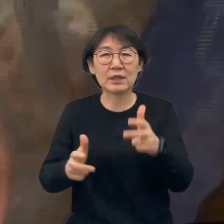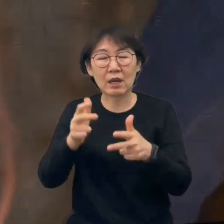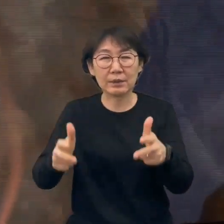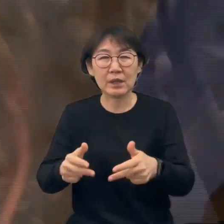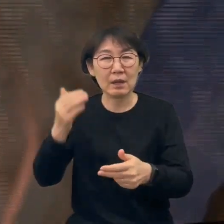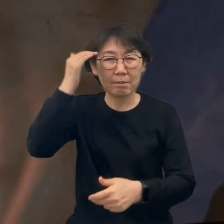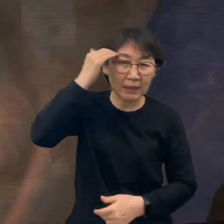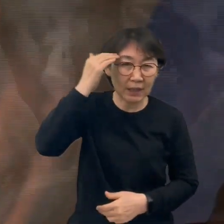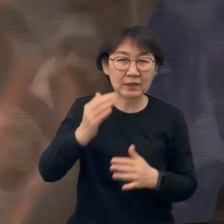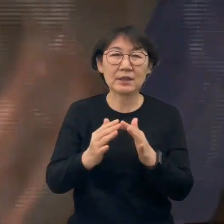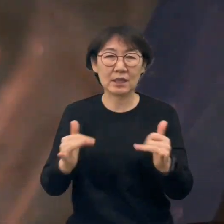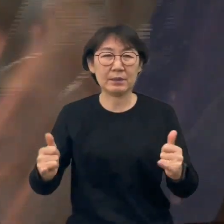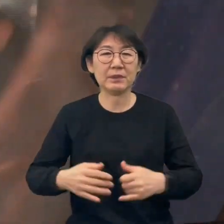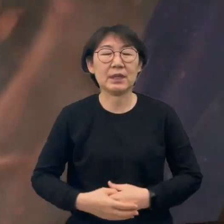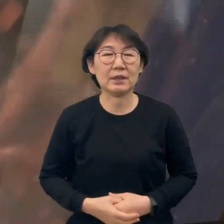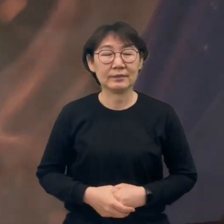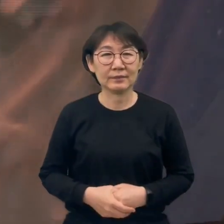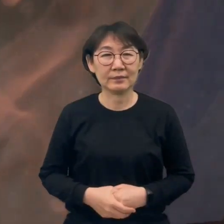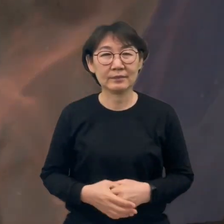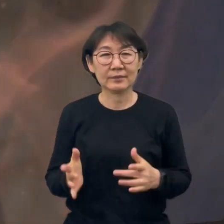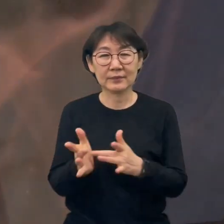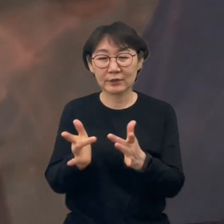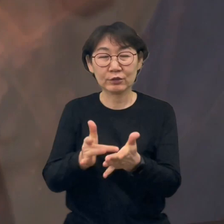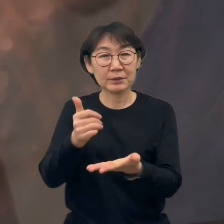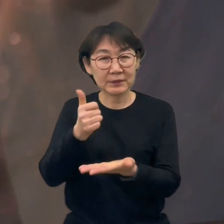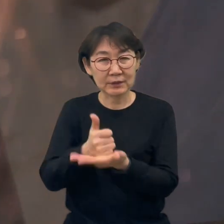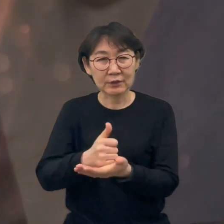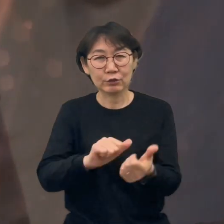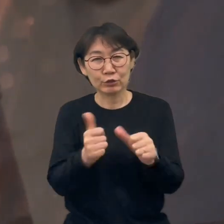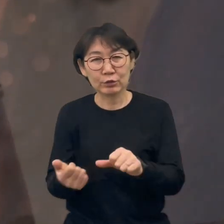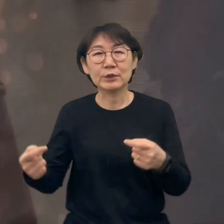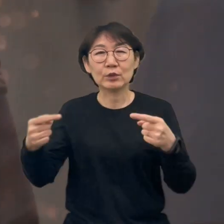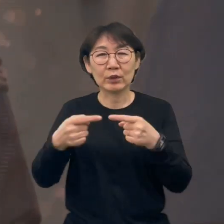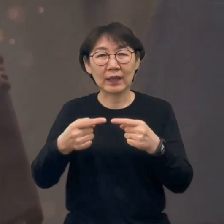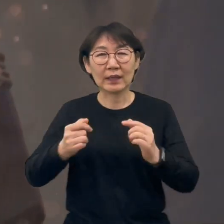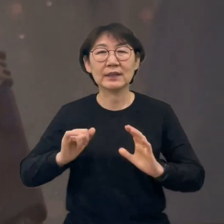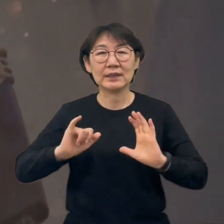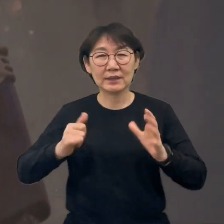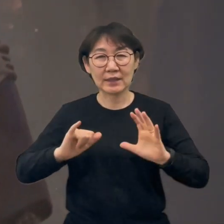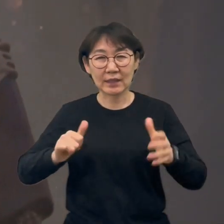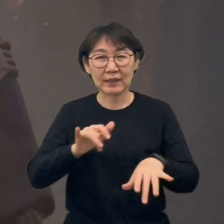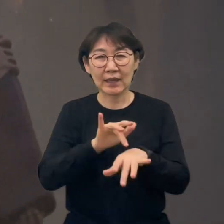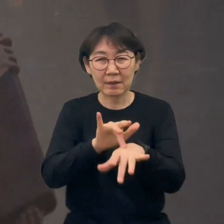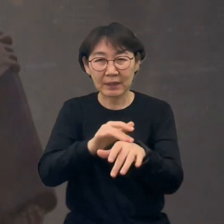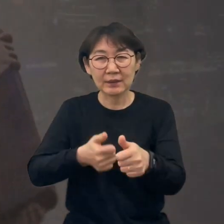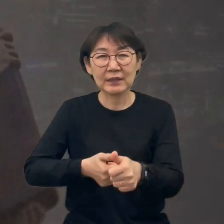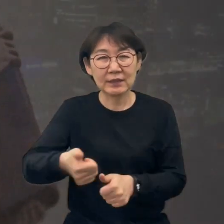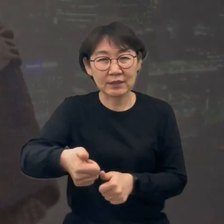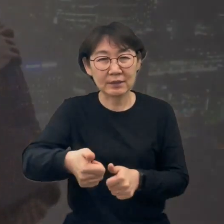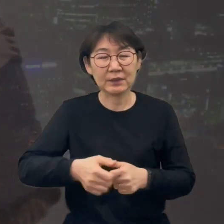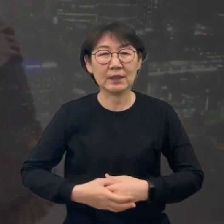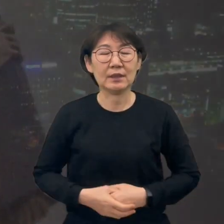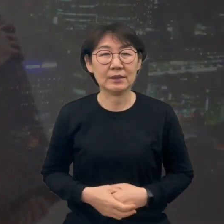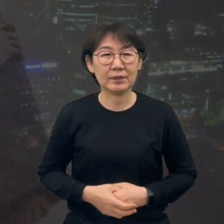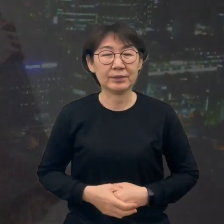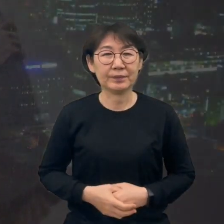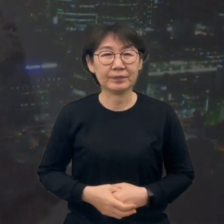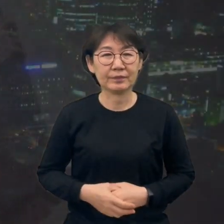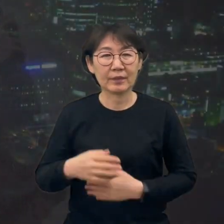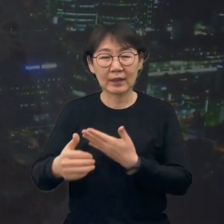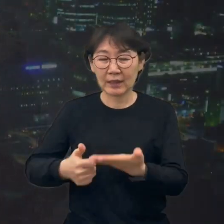구원 사업을 가로막는 자입니다. 예수님께서는 당신의 죽음으로 이 세상의 우두머리를